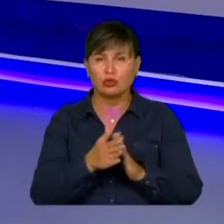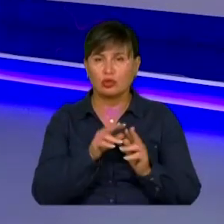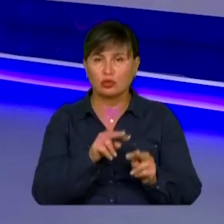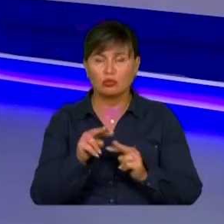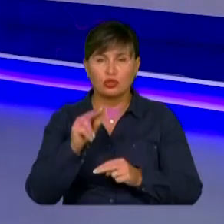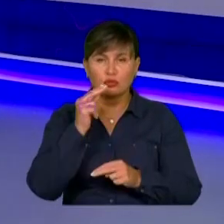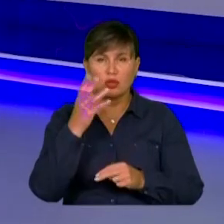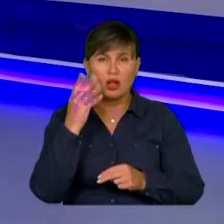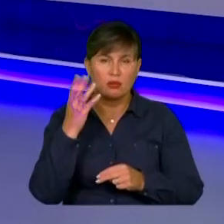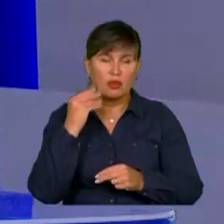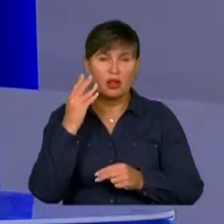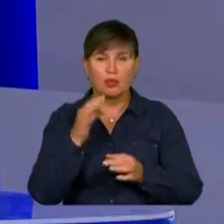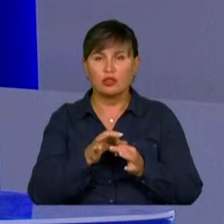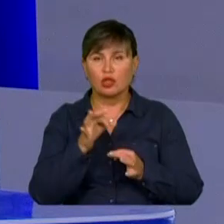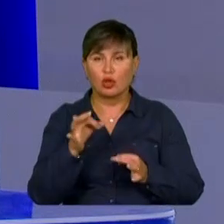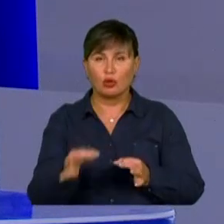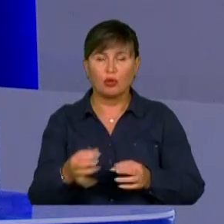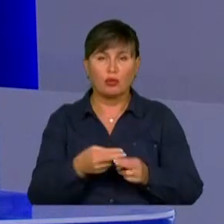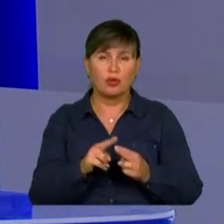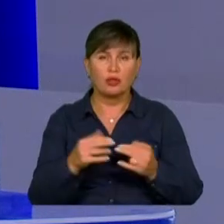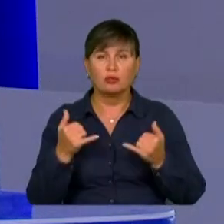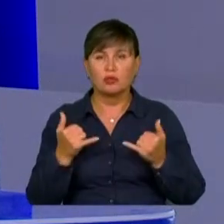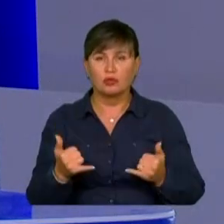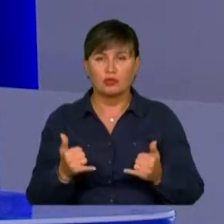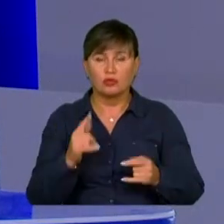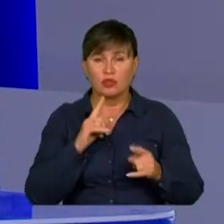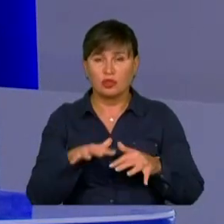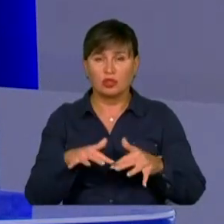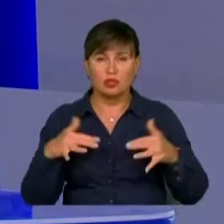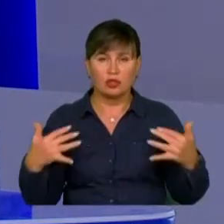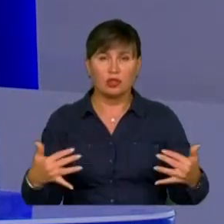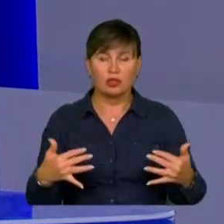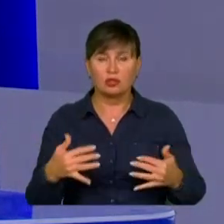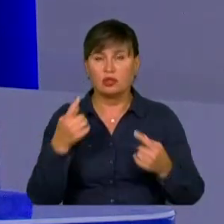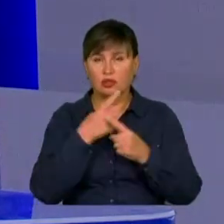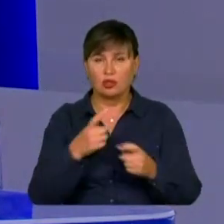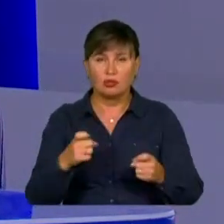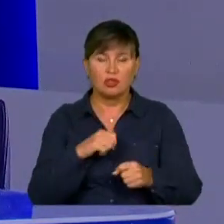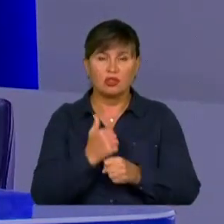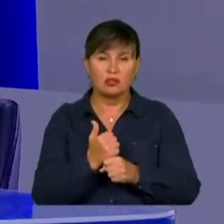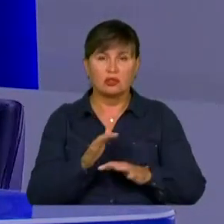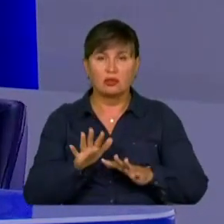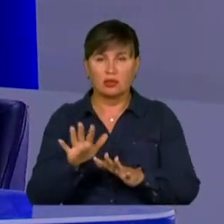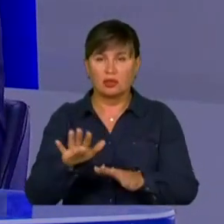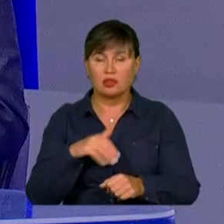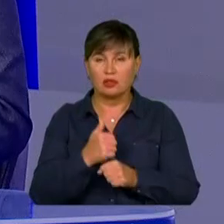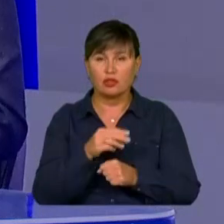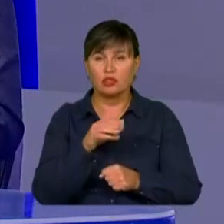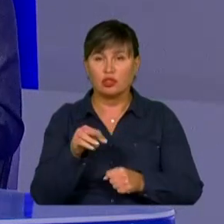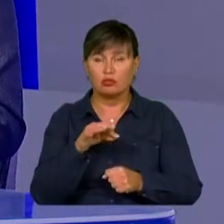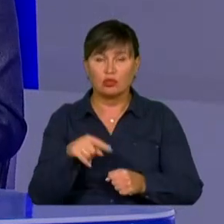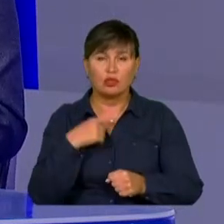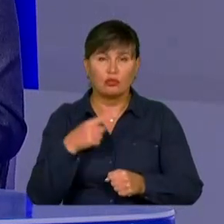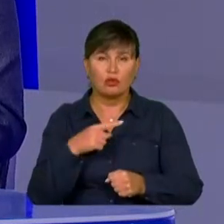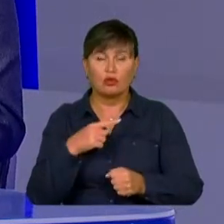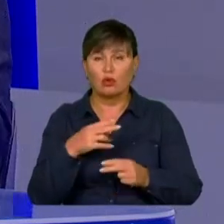Шымкенте, Алматы и Алматинской области. Об этом сегодня в Сенате сообщил замглавы Минздрава Тимур Султангазиев. Речь в Верхней